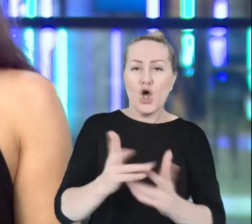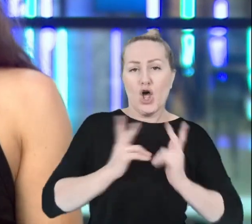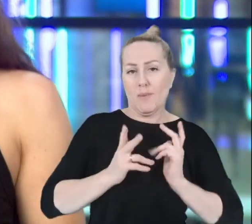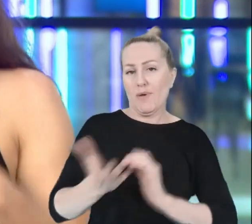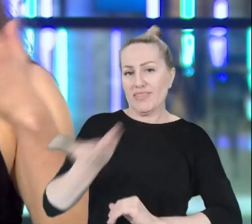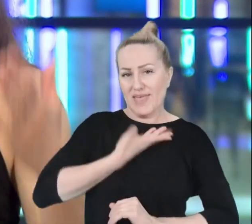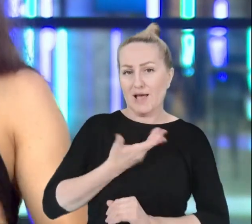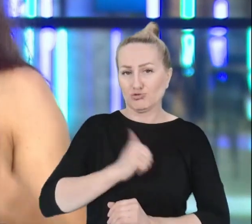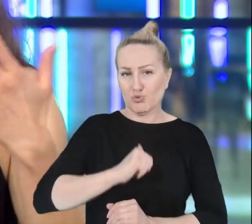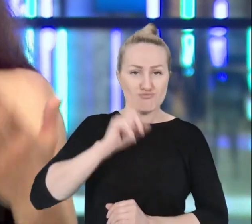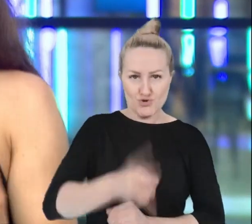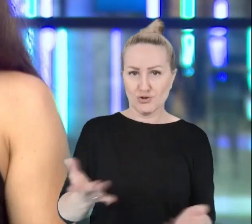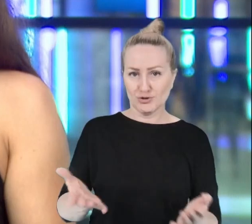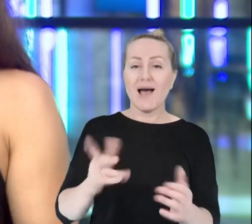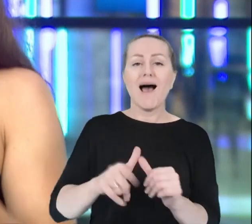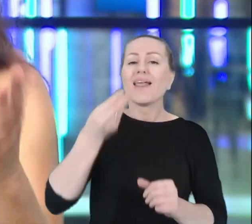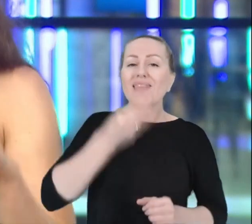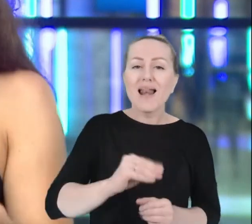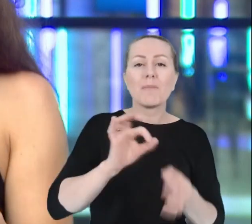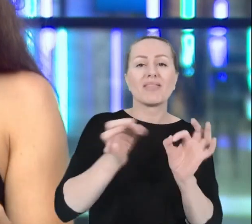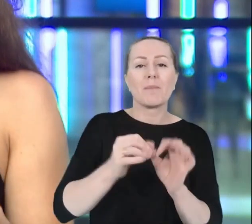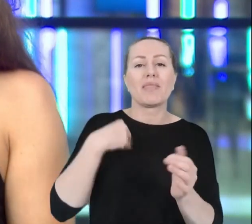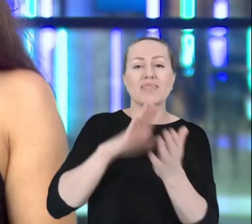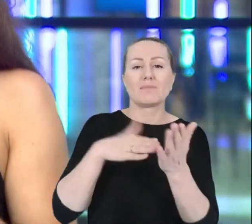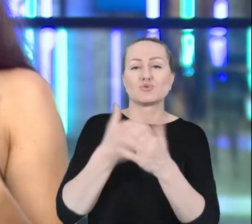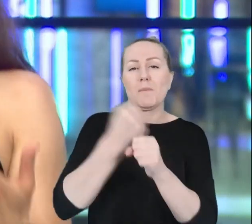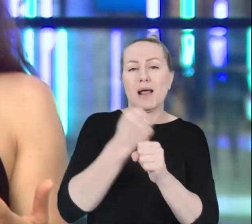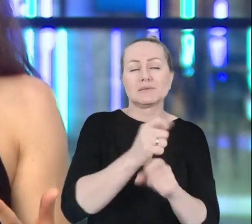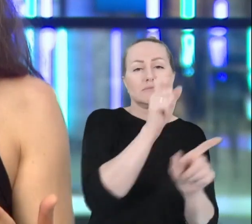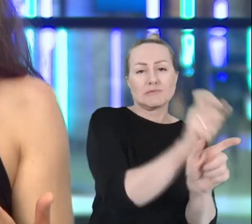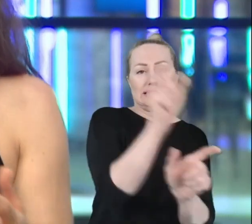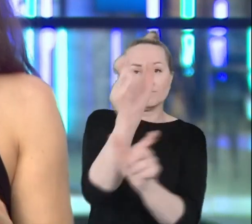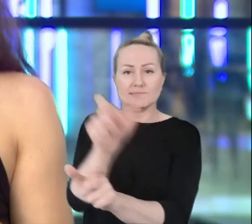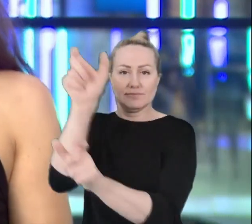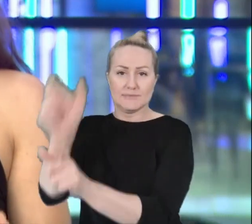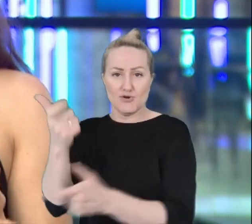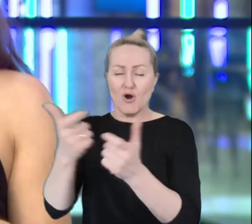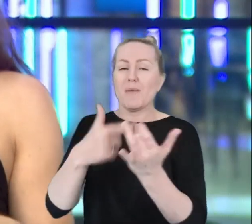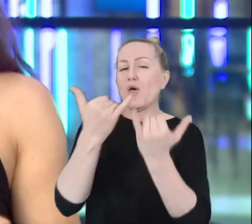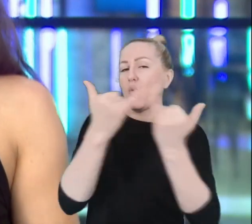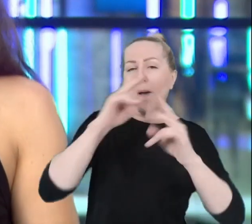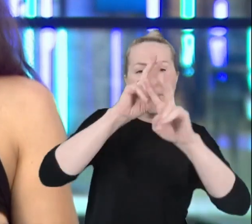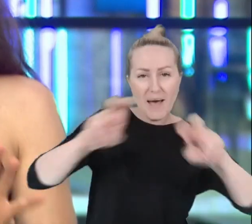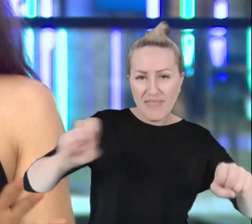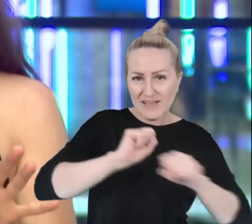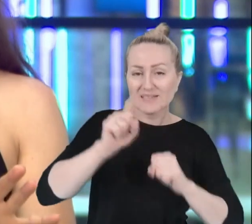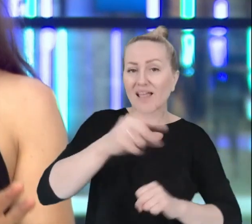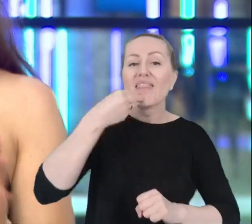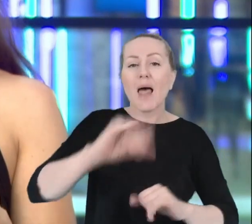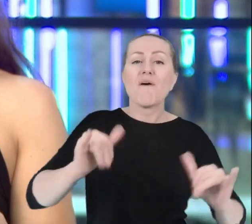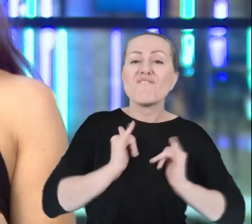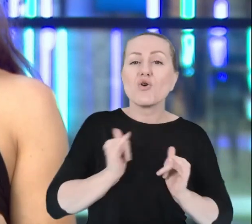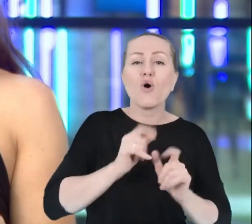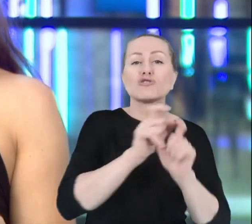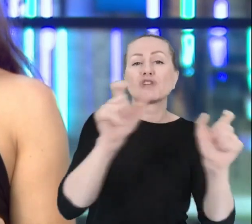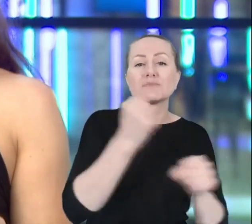było, gdybyśmy mogli w jakichś interwałach pracować. Tu są na to różne sposoby, badania różne pokazują też, że taki najbardziej dogodny interwał to jest 50 minut